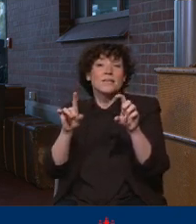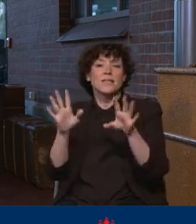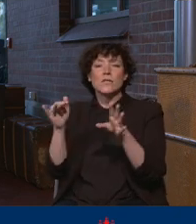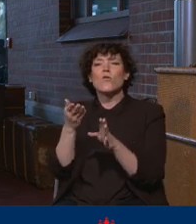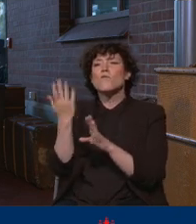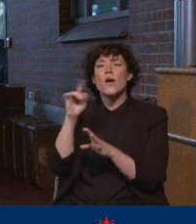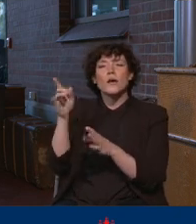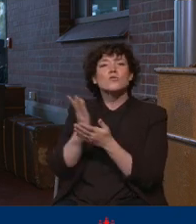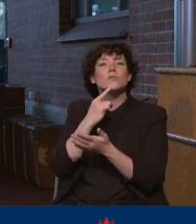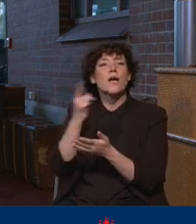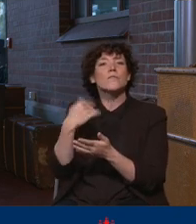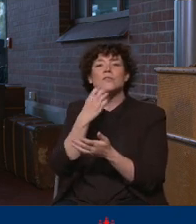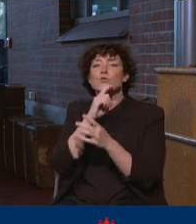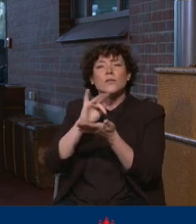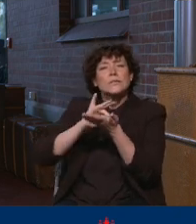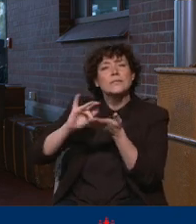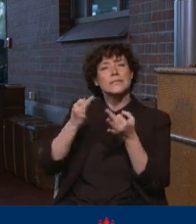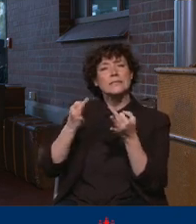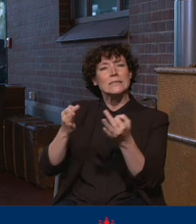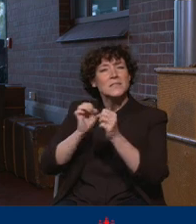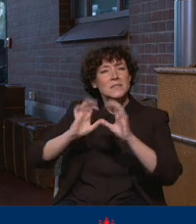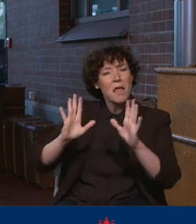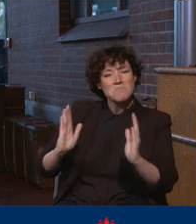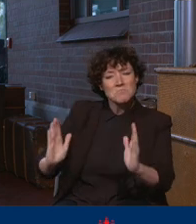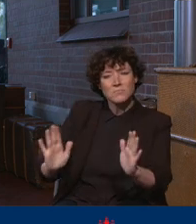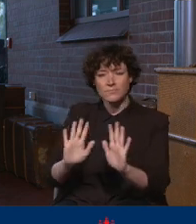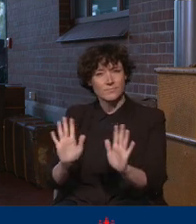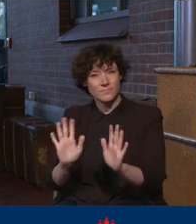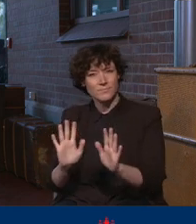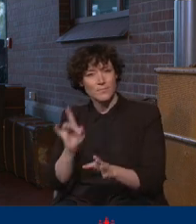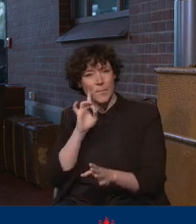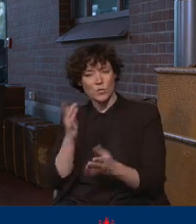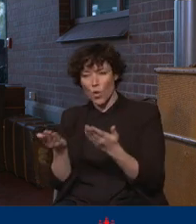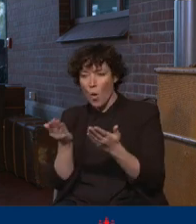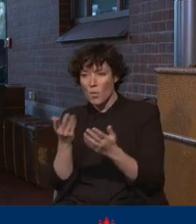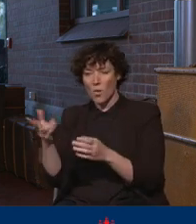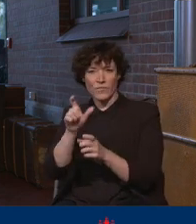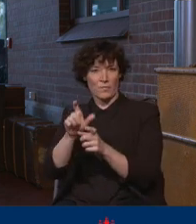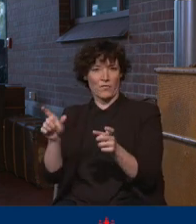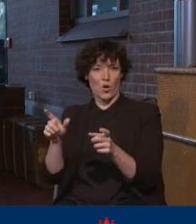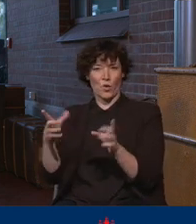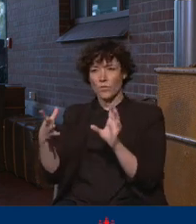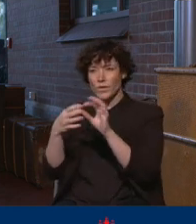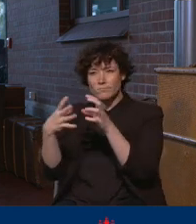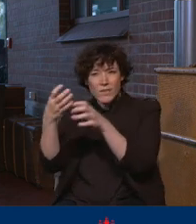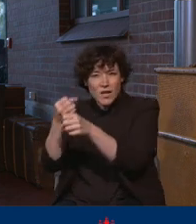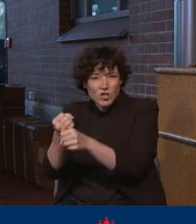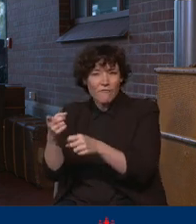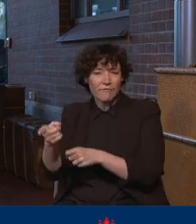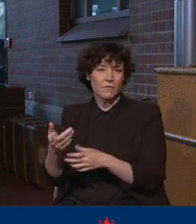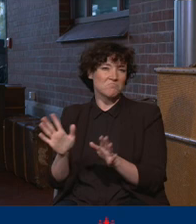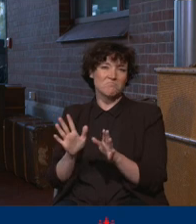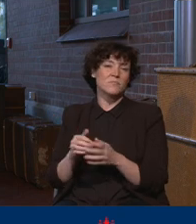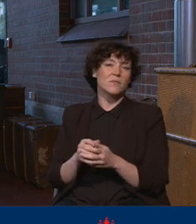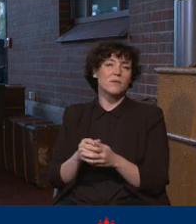vorhin meinte nur da die dame da und ob das jetzt sage ich mal ein stück die bevölkerung erreicht oder nicht aber ich glaube der anspruch bei uns